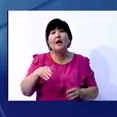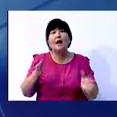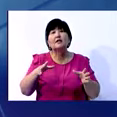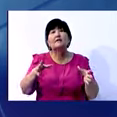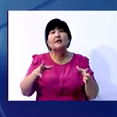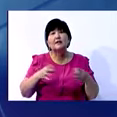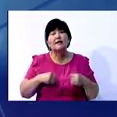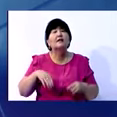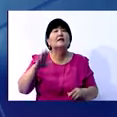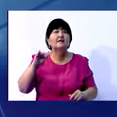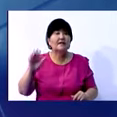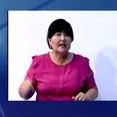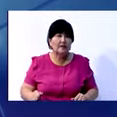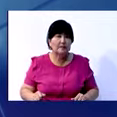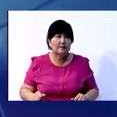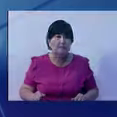Оставайтесь с нами. До свидания.